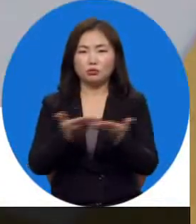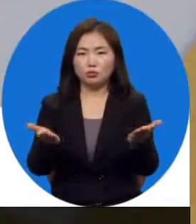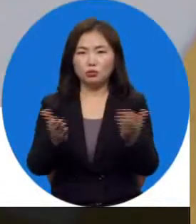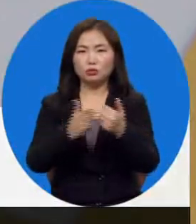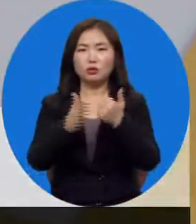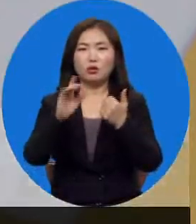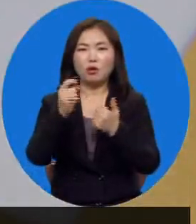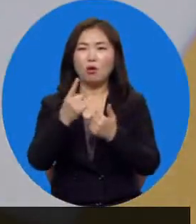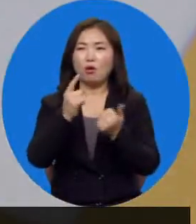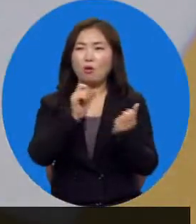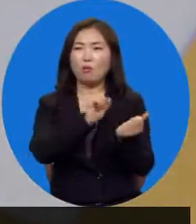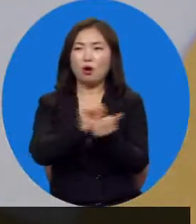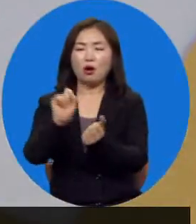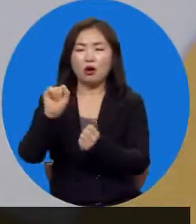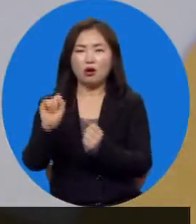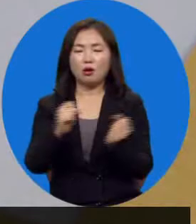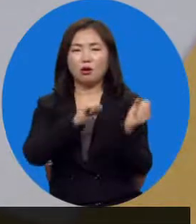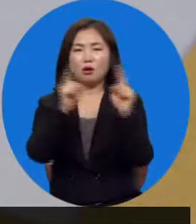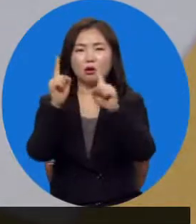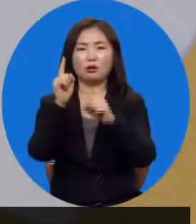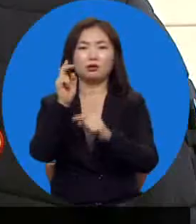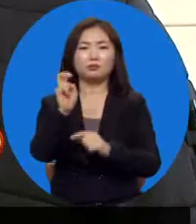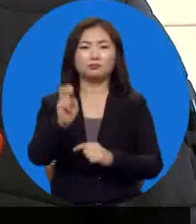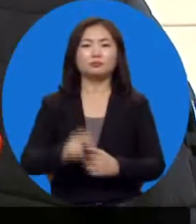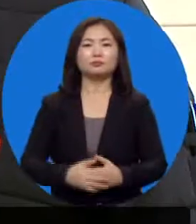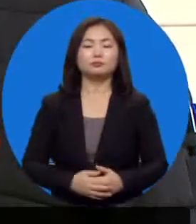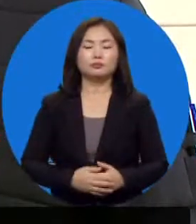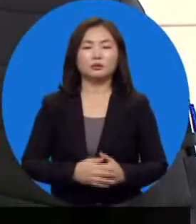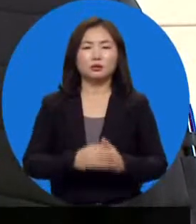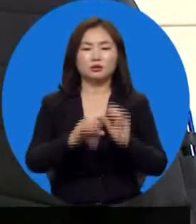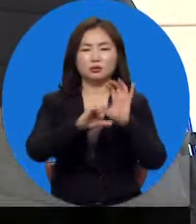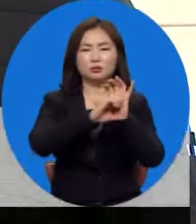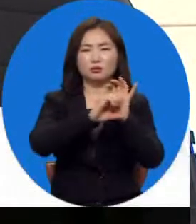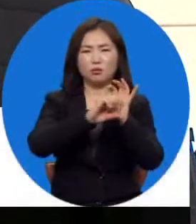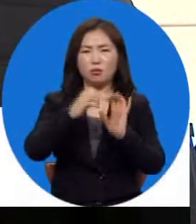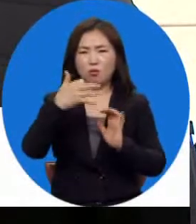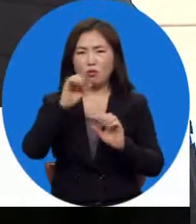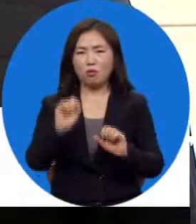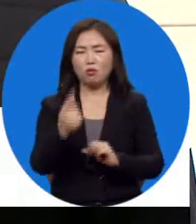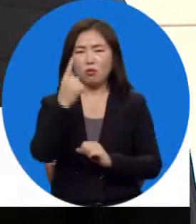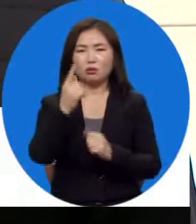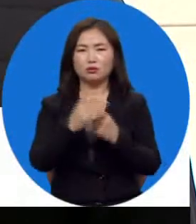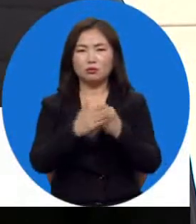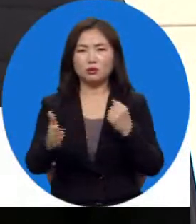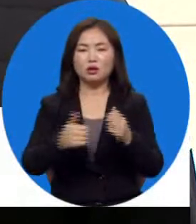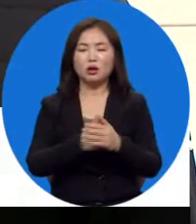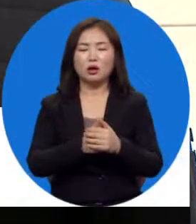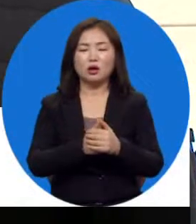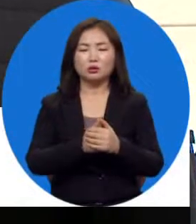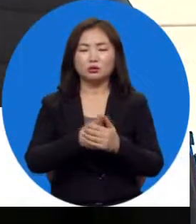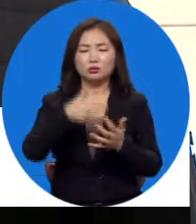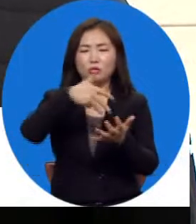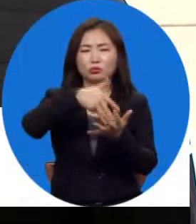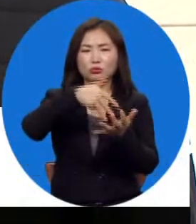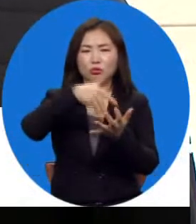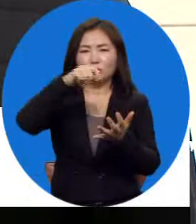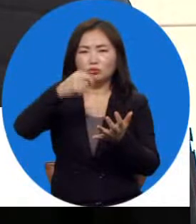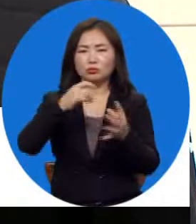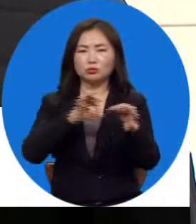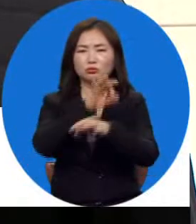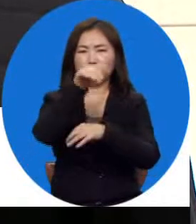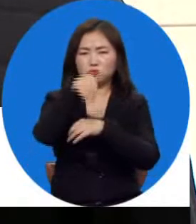새로운 활로를 찾고 있습니다 신종 코로나 여파로 인해서 청송 지역경기가 진짜 되고